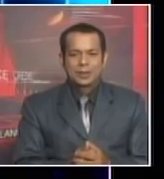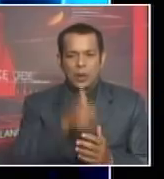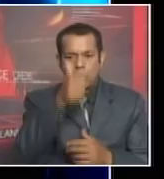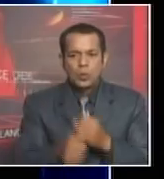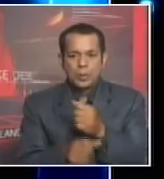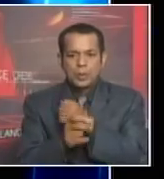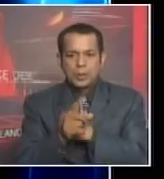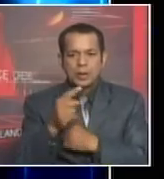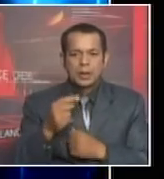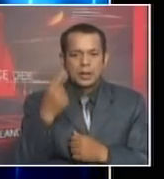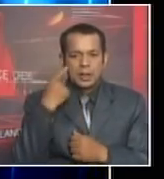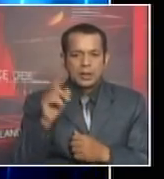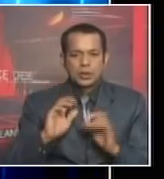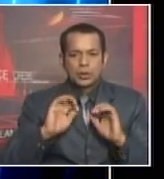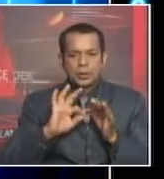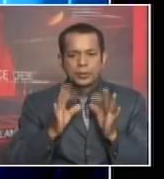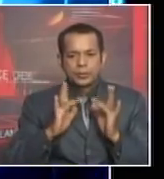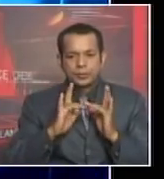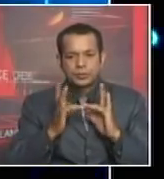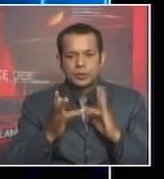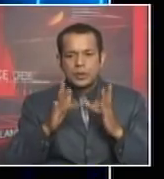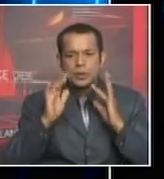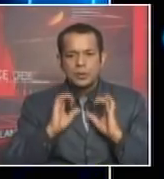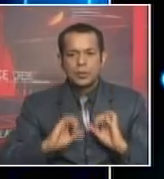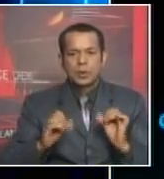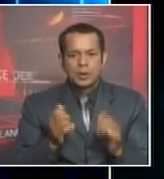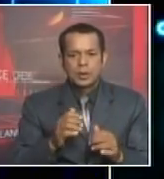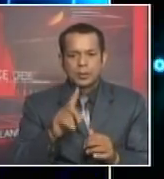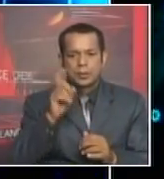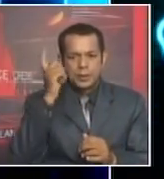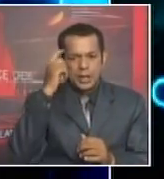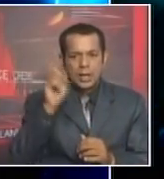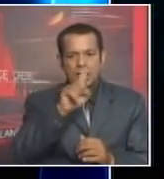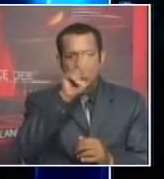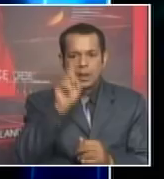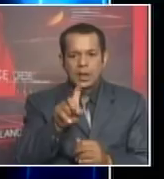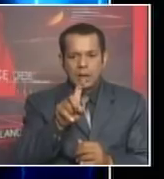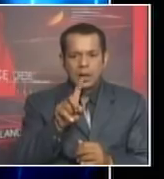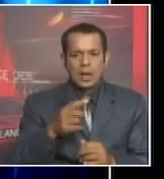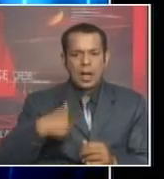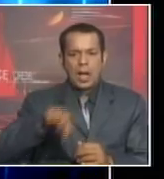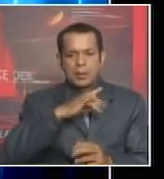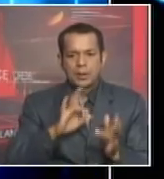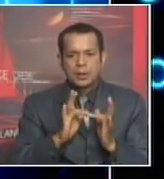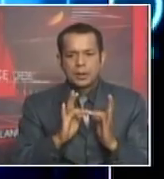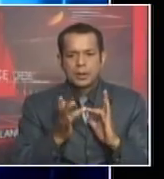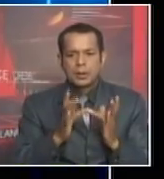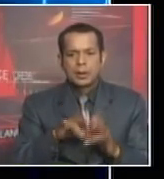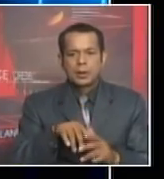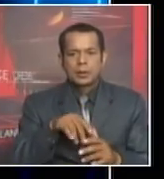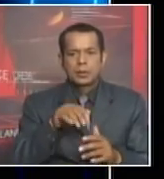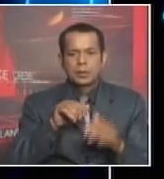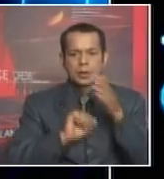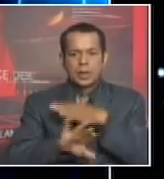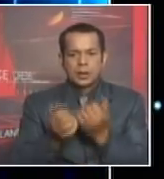अब पालो ट्विट अफ द डेको समसामयिक विषयमा सामाजिक सञ्जाल प्रयोगकर्ताले व्यक्त गरेका विचार र प्रतिक्रियालाई हामी ट्विट अफ द डेमा प्रसारण